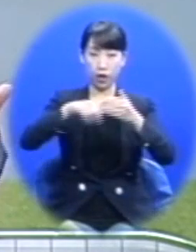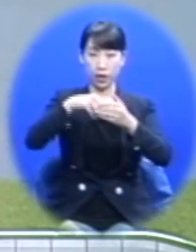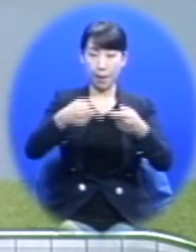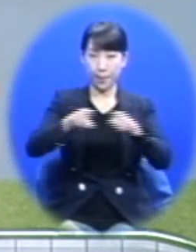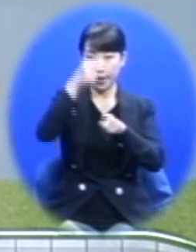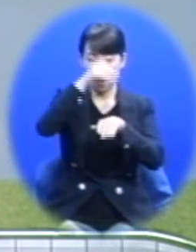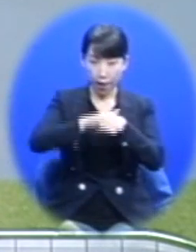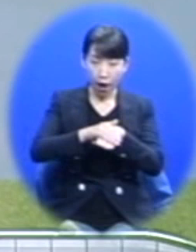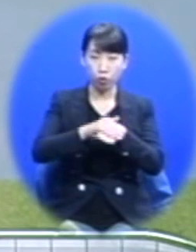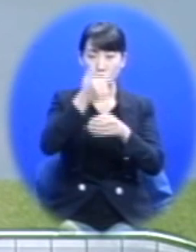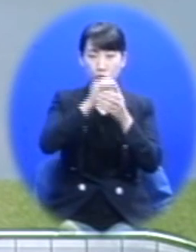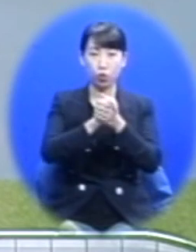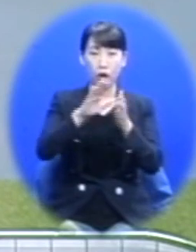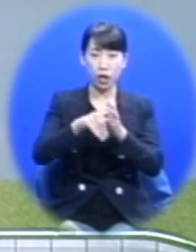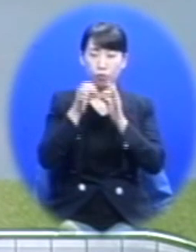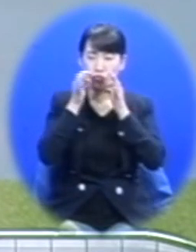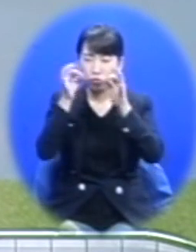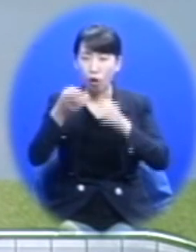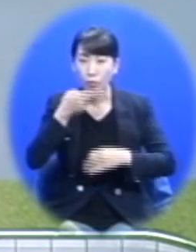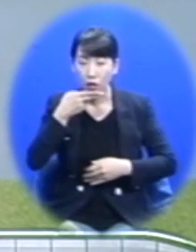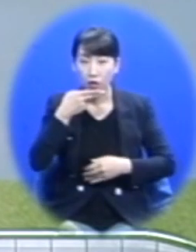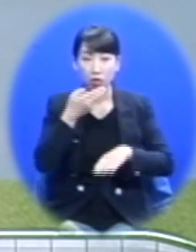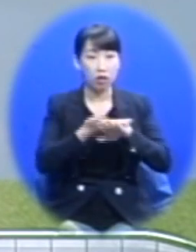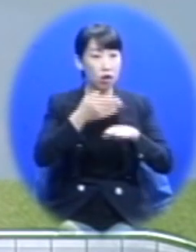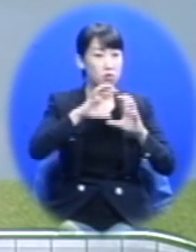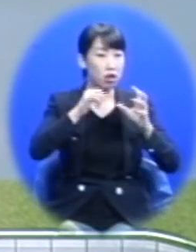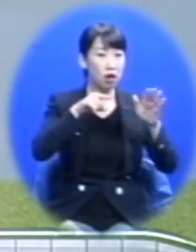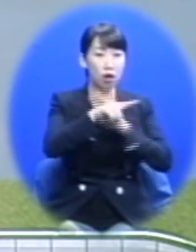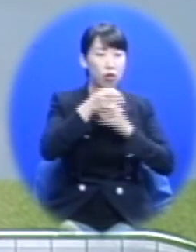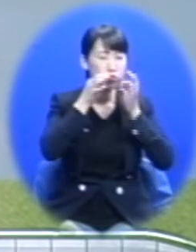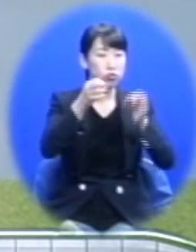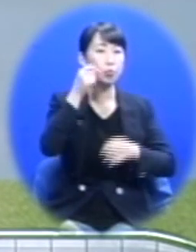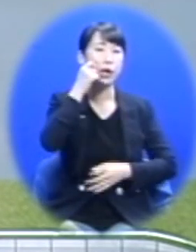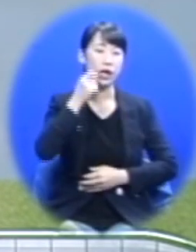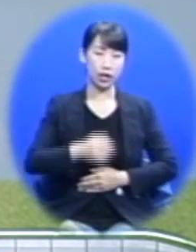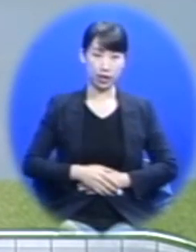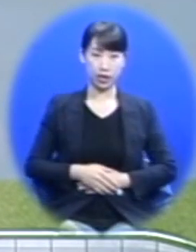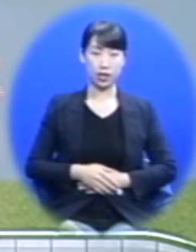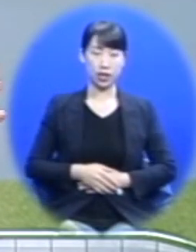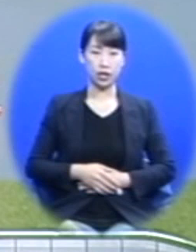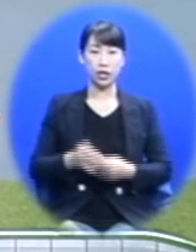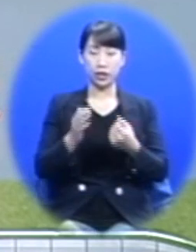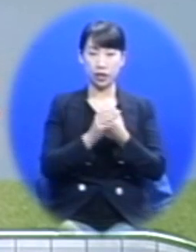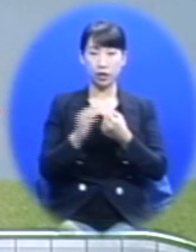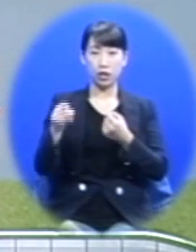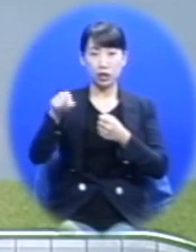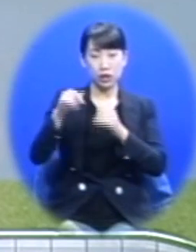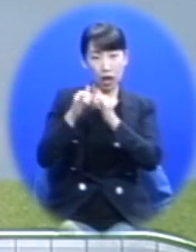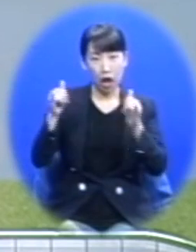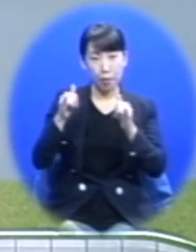그때 하나님 앞에 부르짖지 못하면 어디 가서 부르짖겠어요? 그래서 그가 겪는 어려움이 어떤 것인지는 알 수